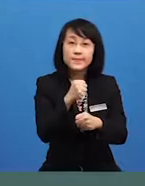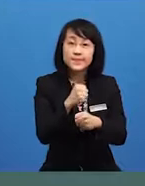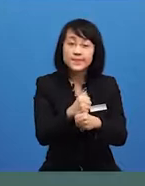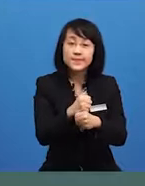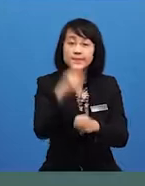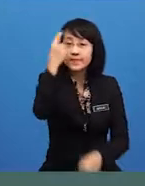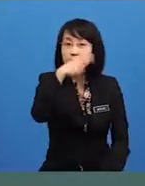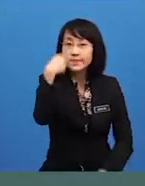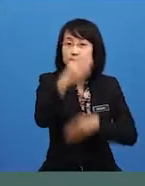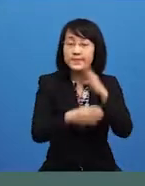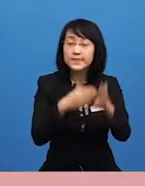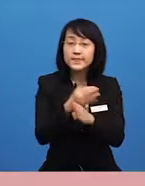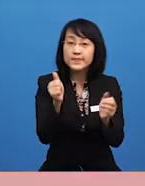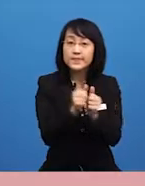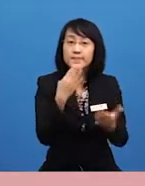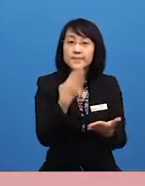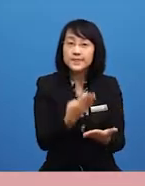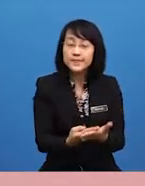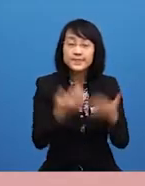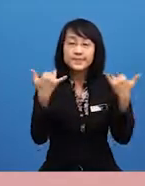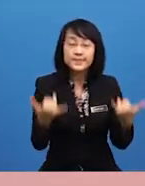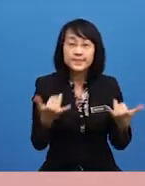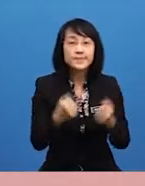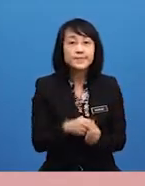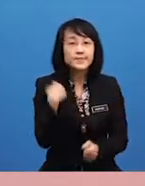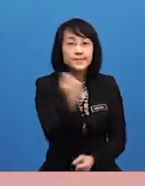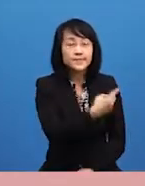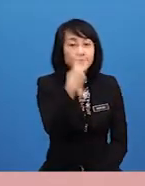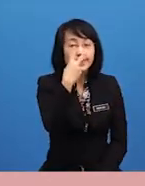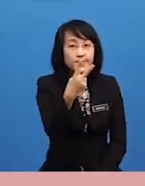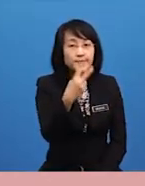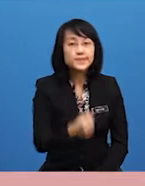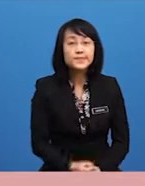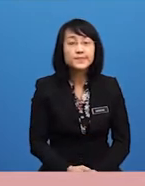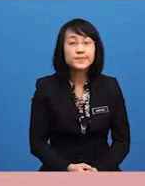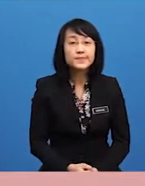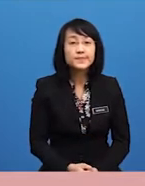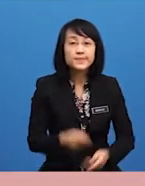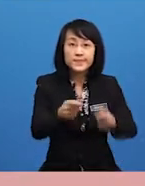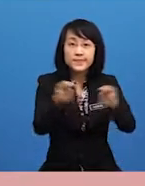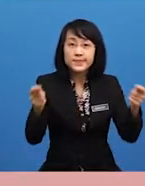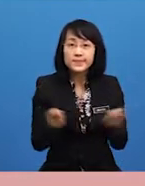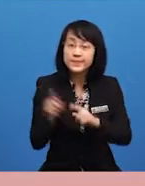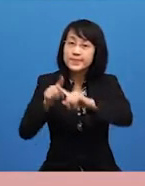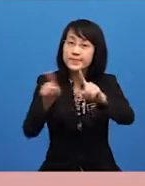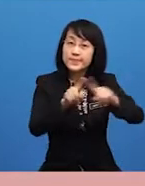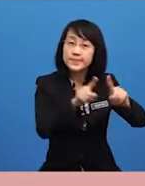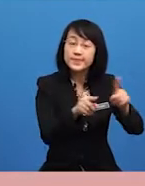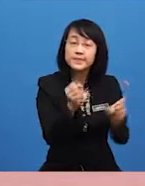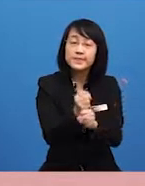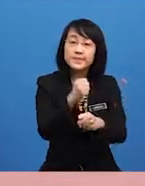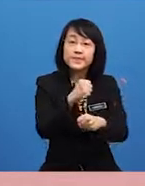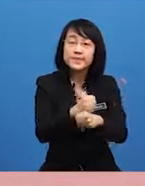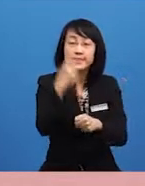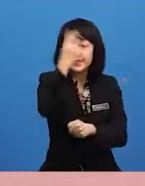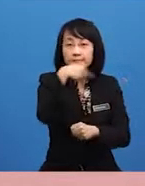bumi dengan baik. Sekarang, kita lihat pula lokasi pelbagai bentuk muka bumi